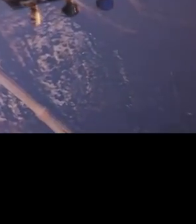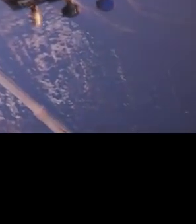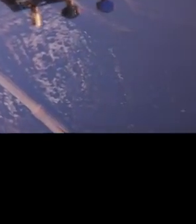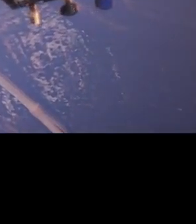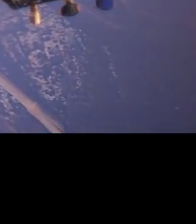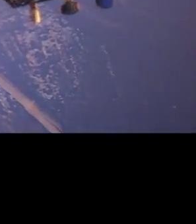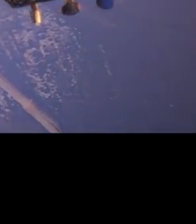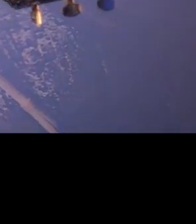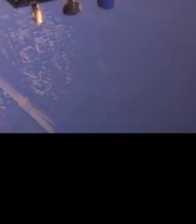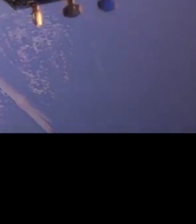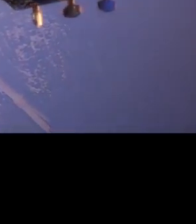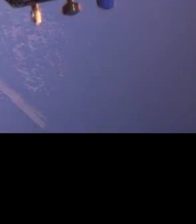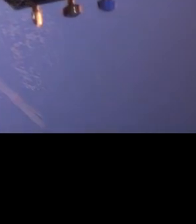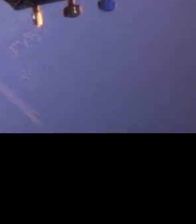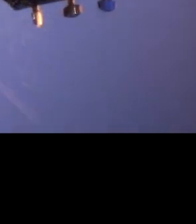Probudi se